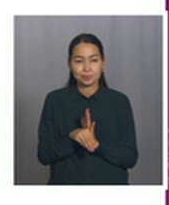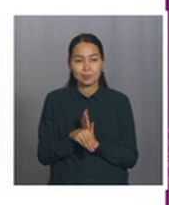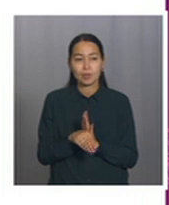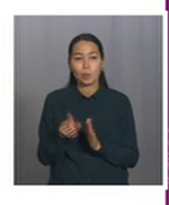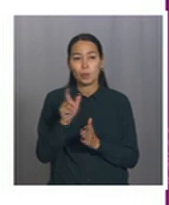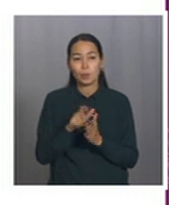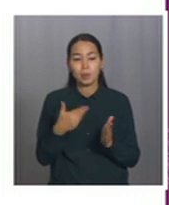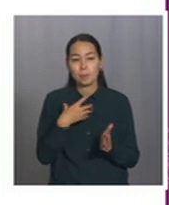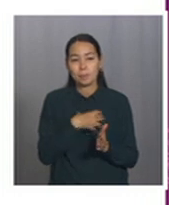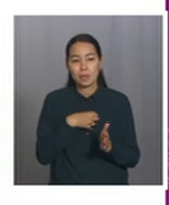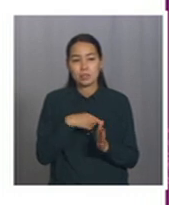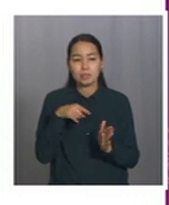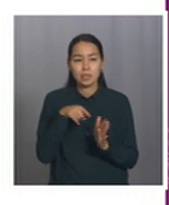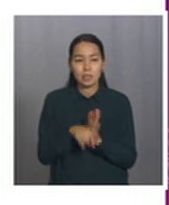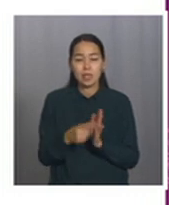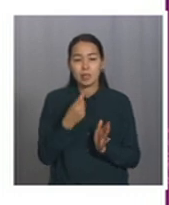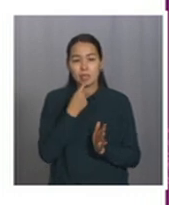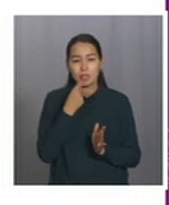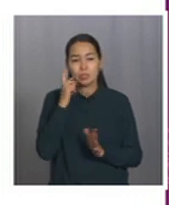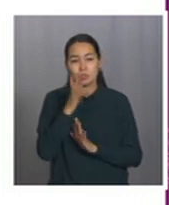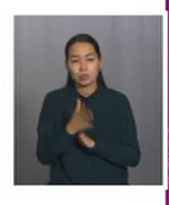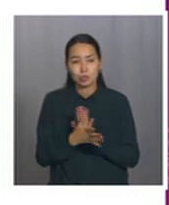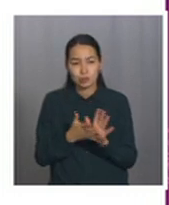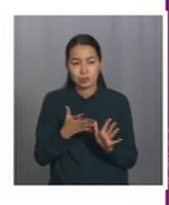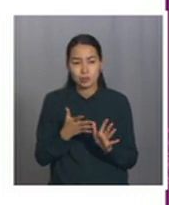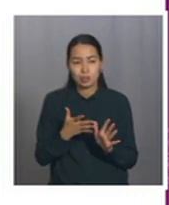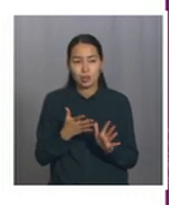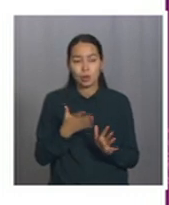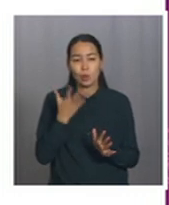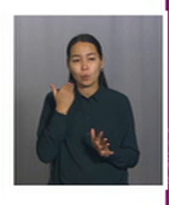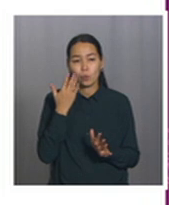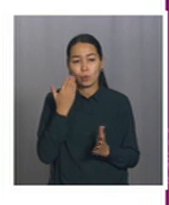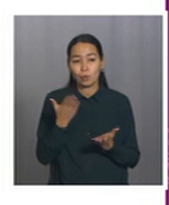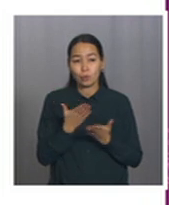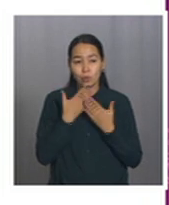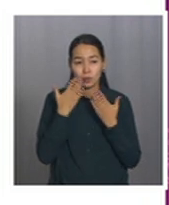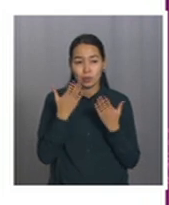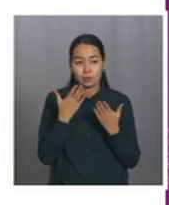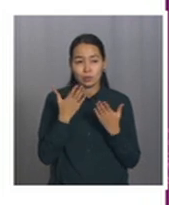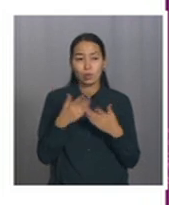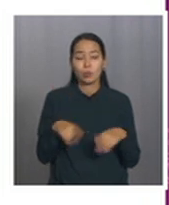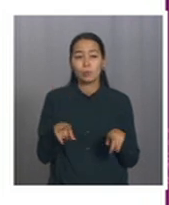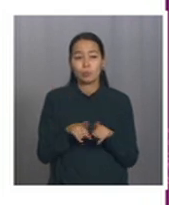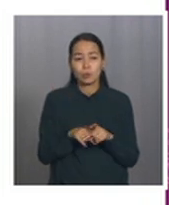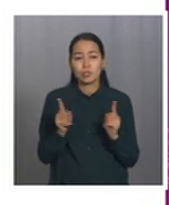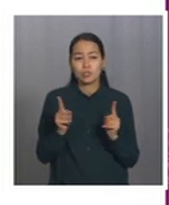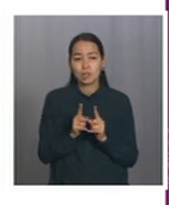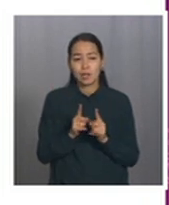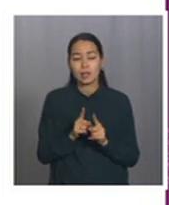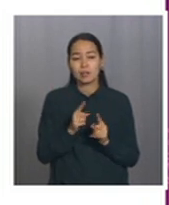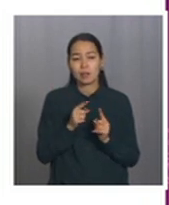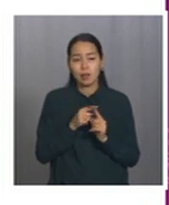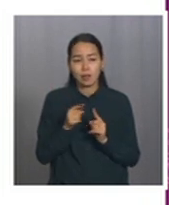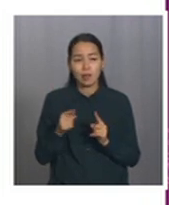Өлеңнің мағынасы терең, тілі түсінікті. Оңай оқылады. Бұндай шағын әрі